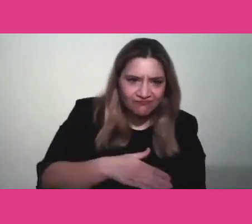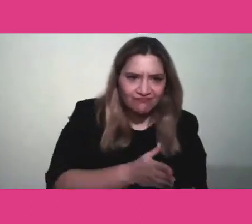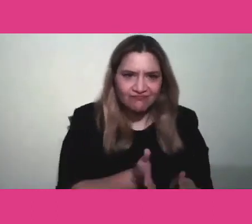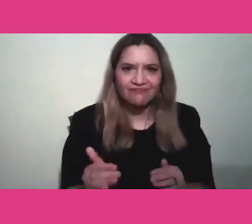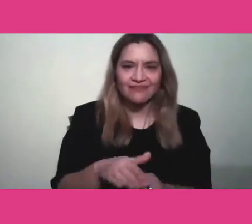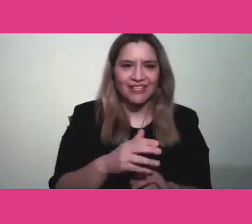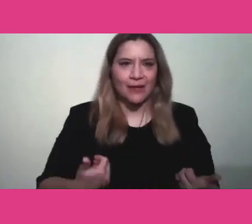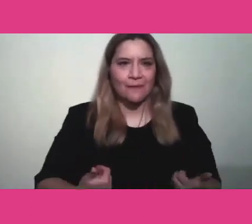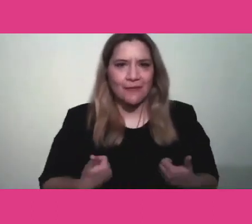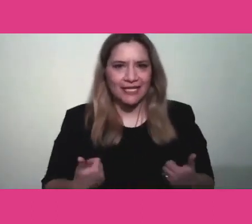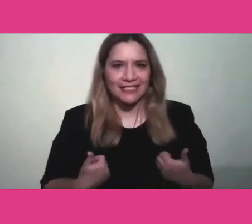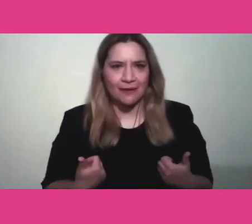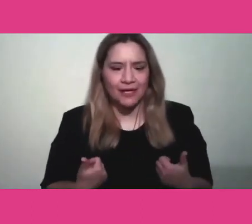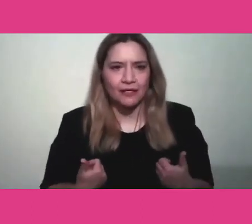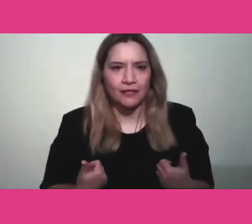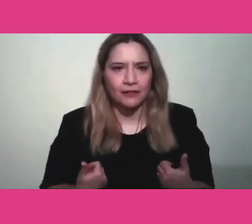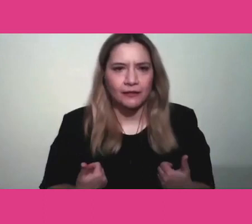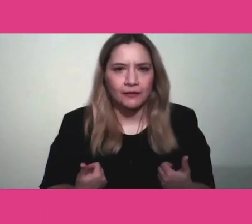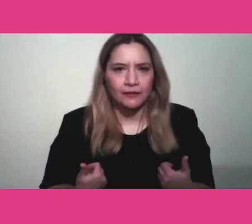με την